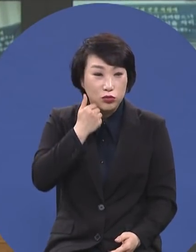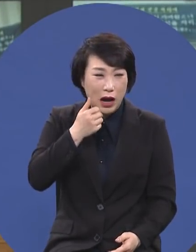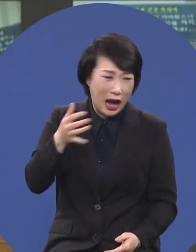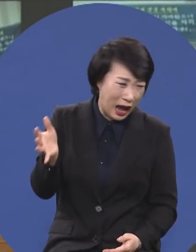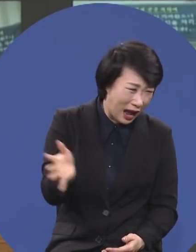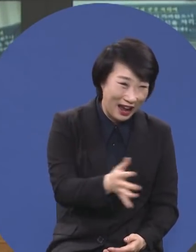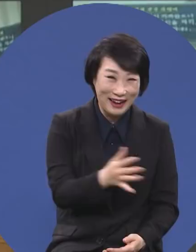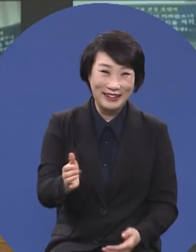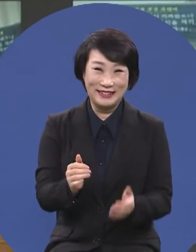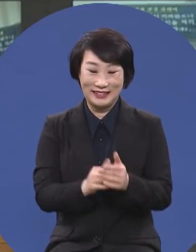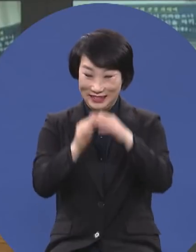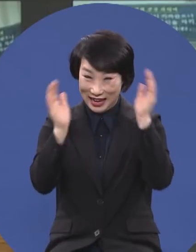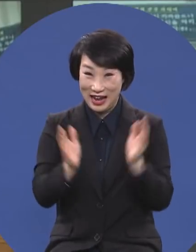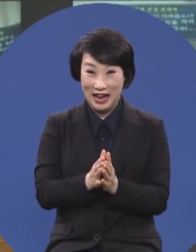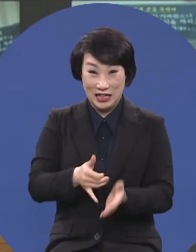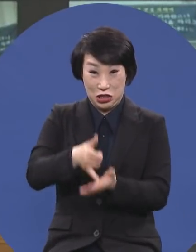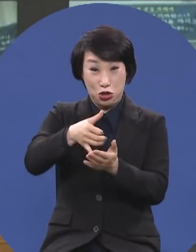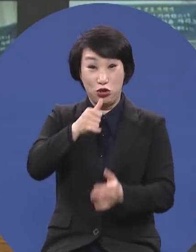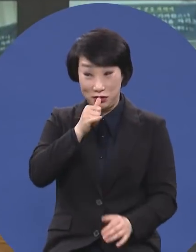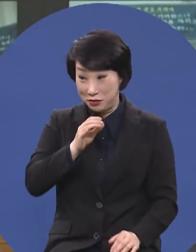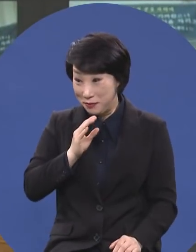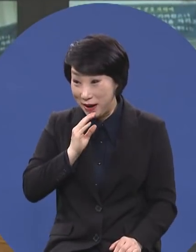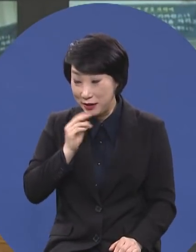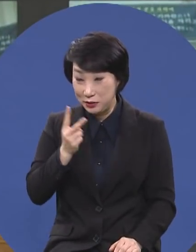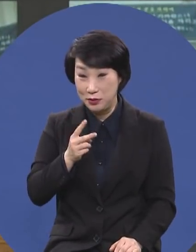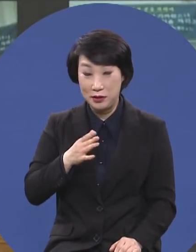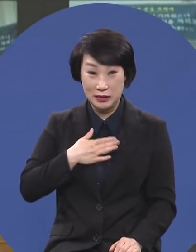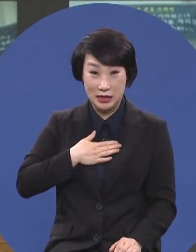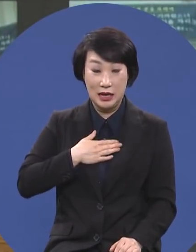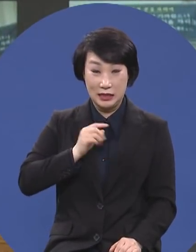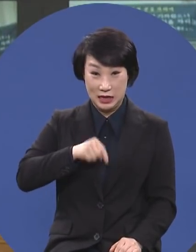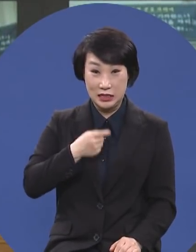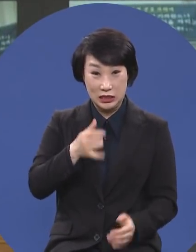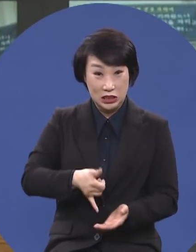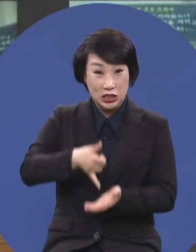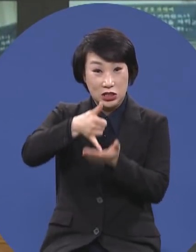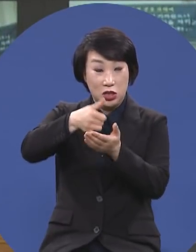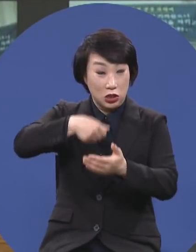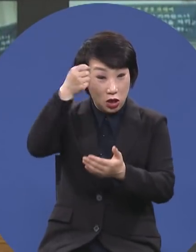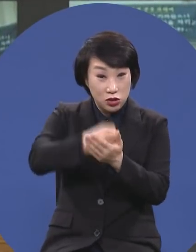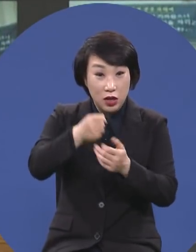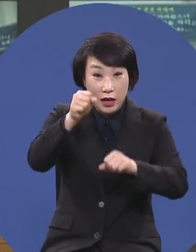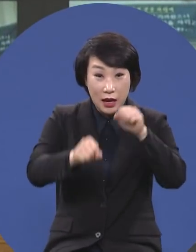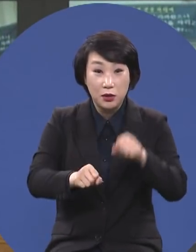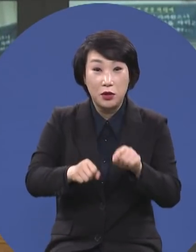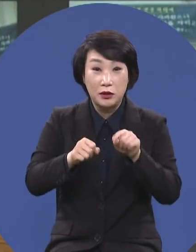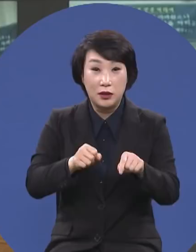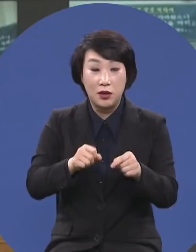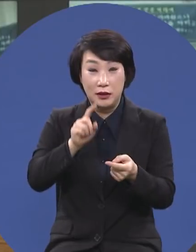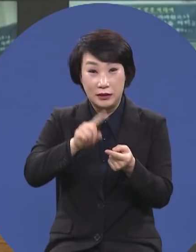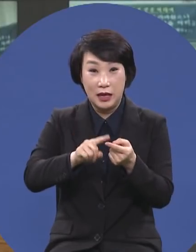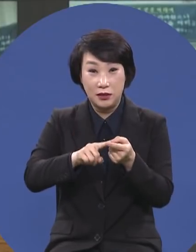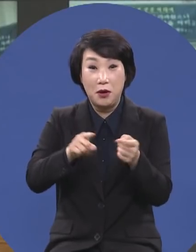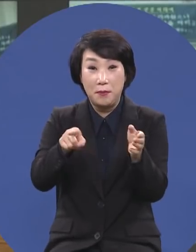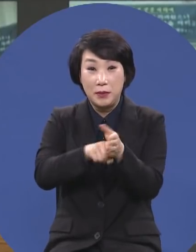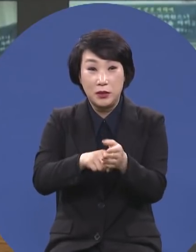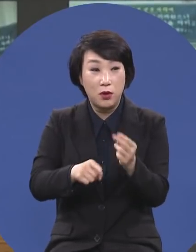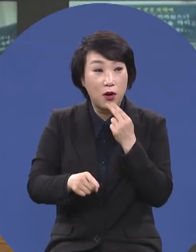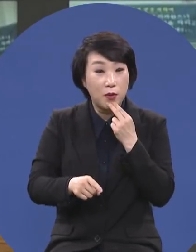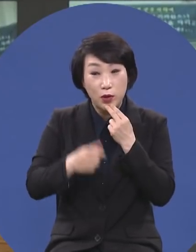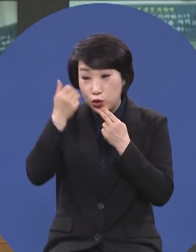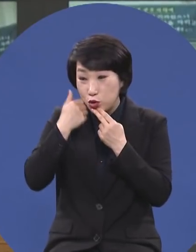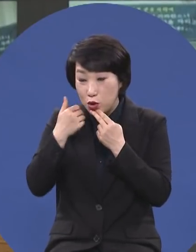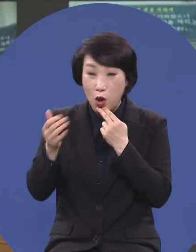하나도 없고, 또한 자기 인격으로 결정한 행동에 대한 믿음이